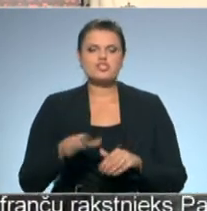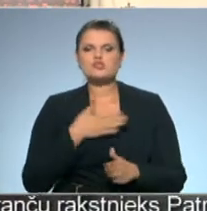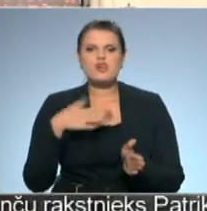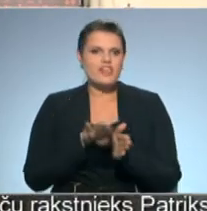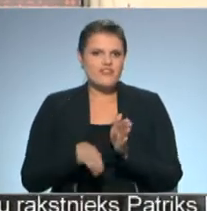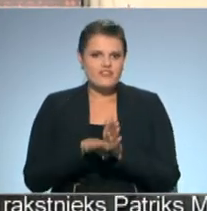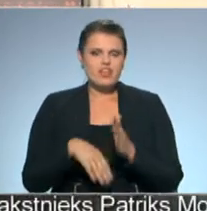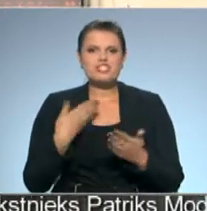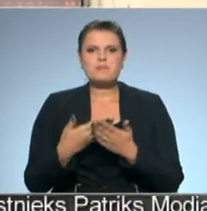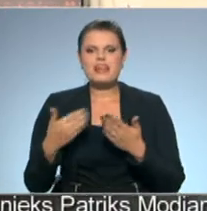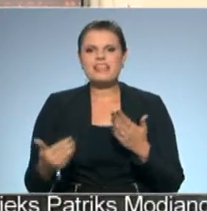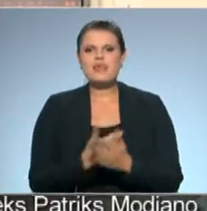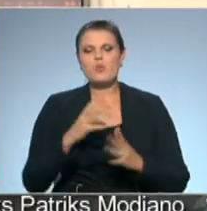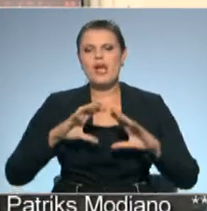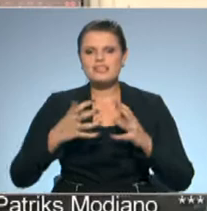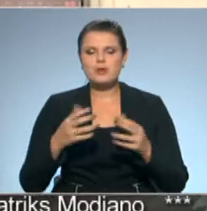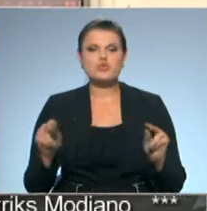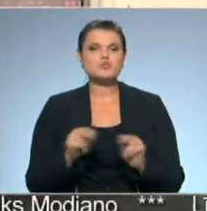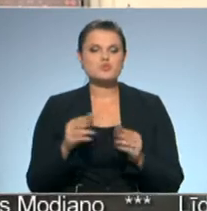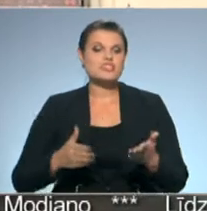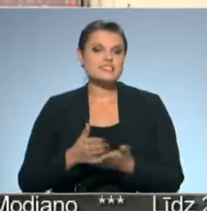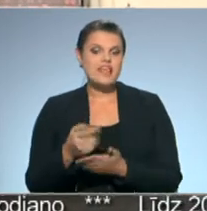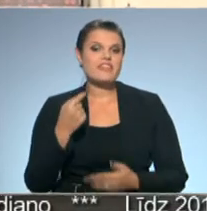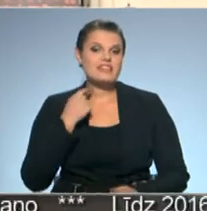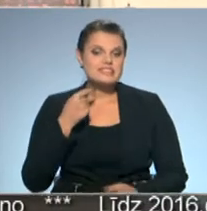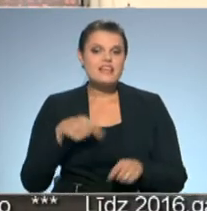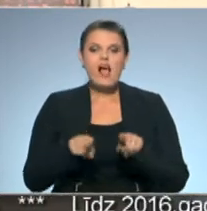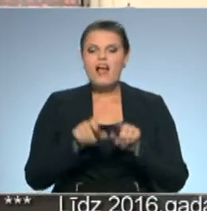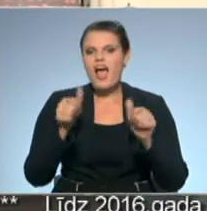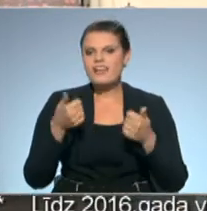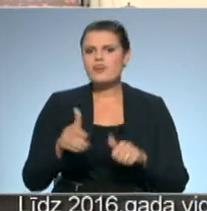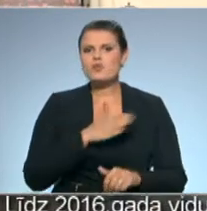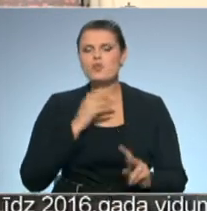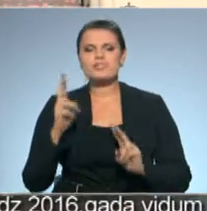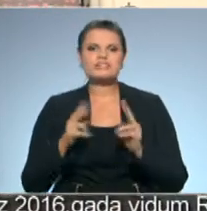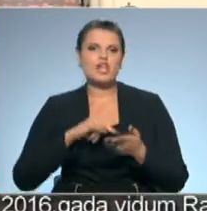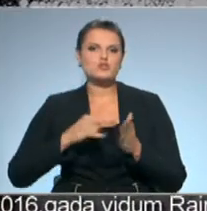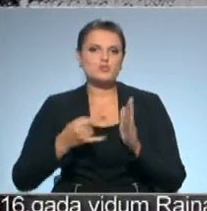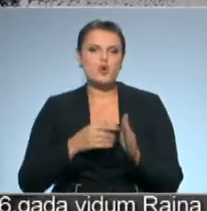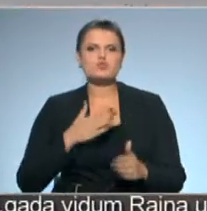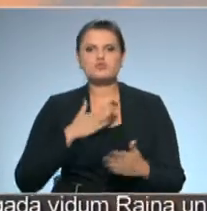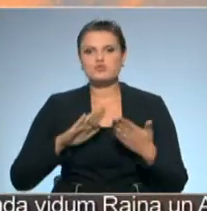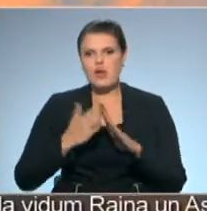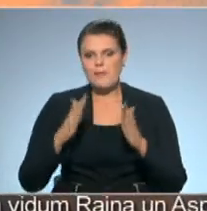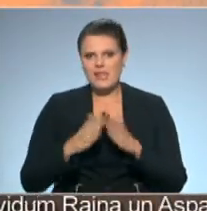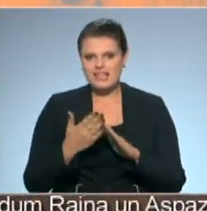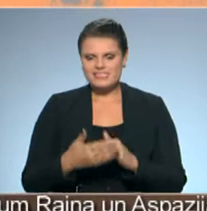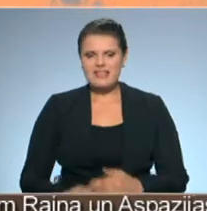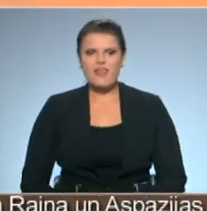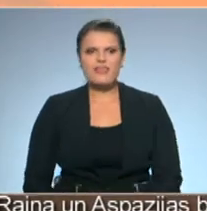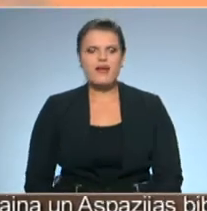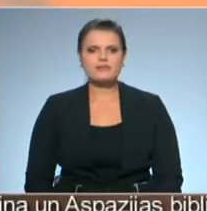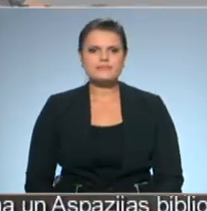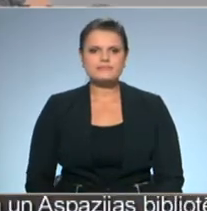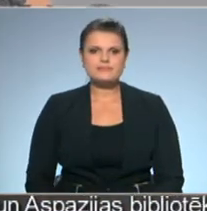vienkārši. Atainot jaunākās pasaules mūzikas tendences Rīgā, kā arī veidot ļoti skaņīgs projekts mūsu pilsētā.